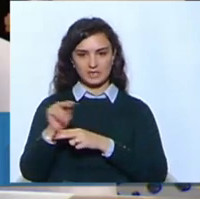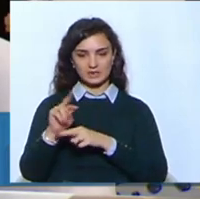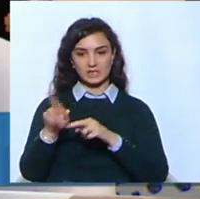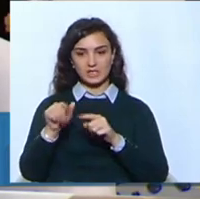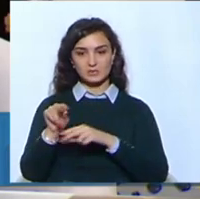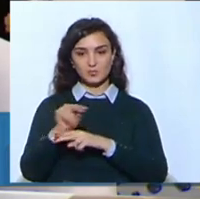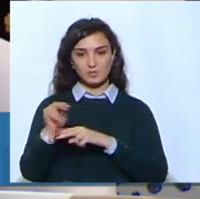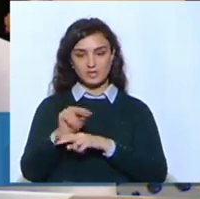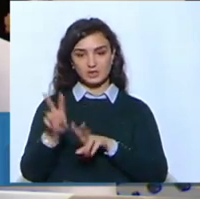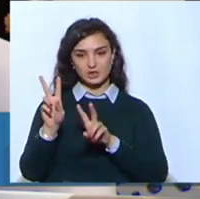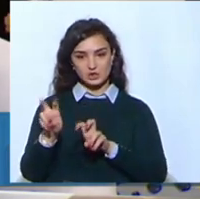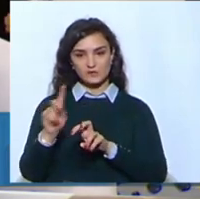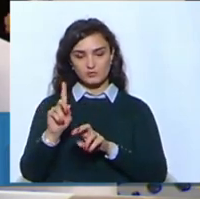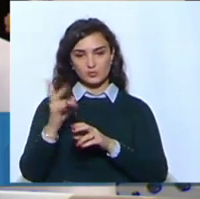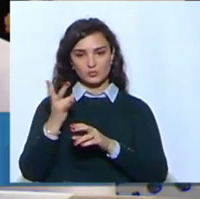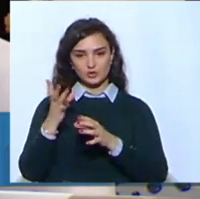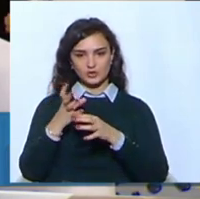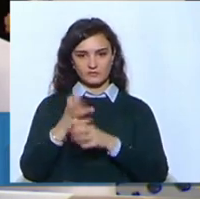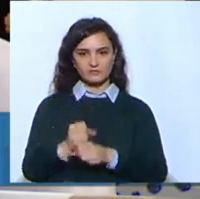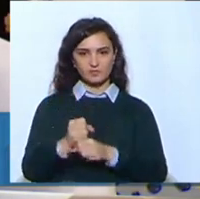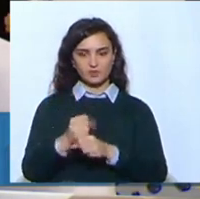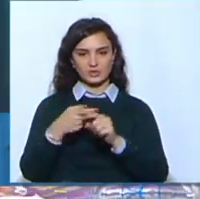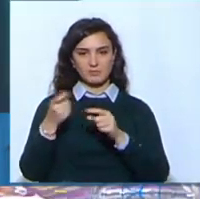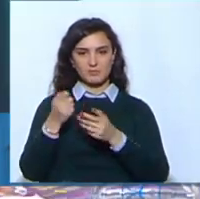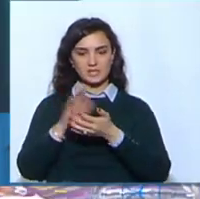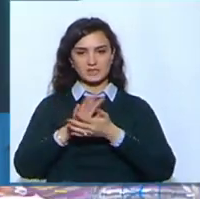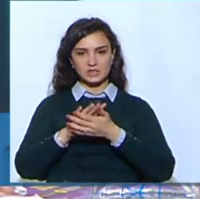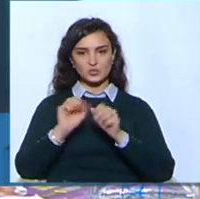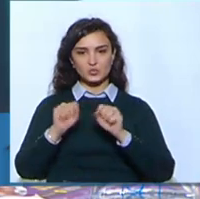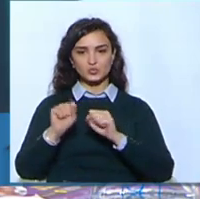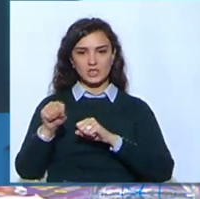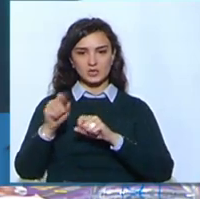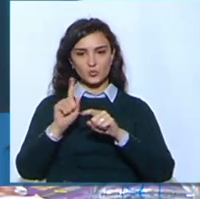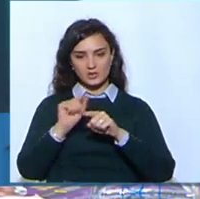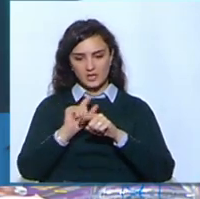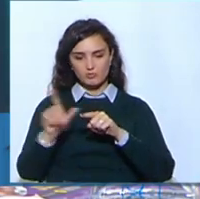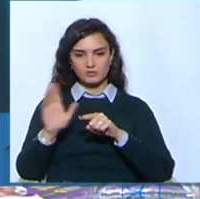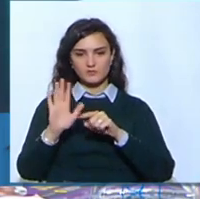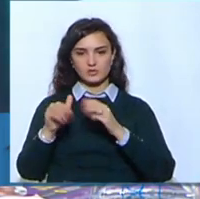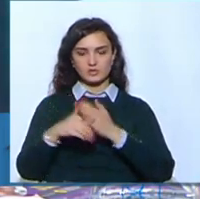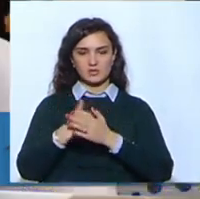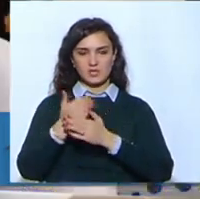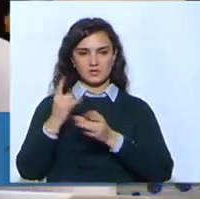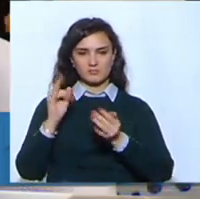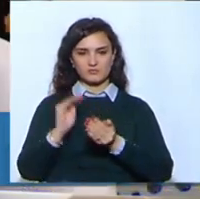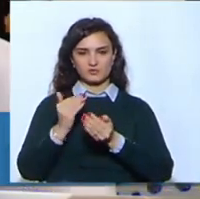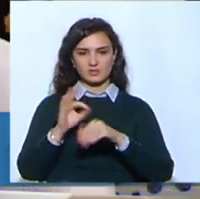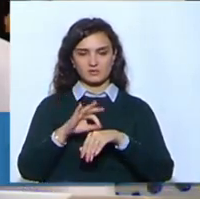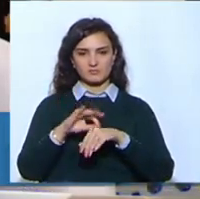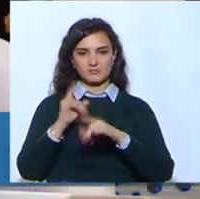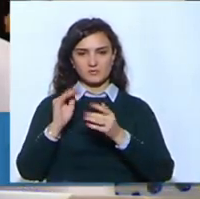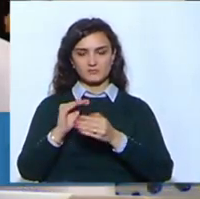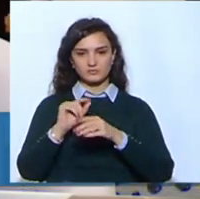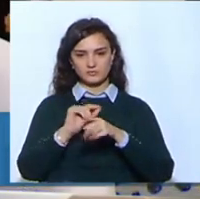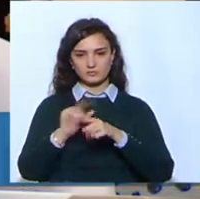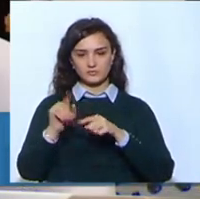ეს პროფილაქტიკა გულისხმობს იმას, რომ უნდა შევამციროთ ამ ბაქტერიის უნარი გამოიწვიოს დაავადება ახალშობილში. ახალშობილში დაავადებები